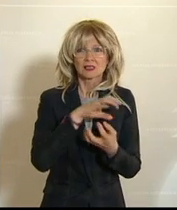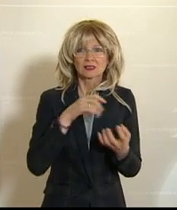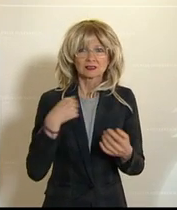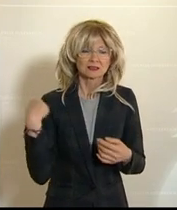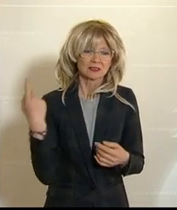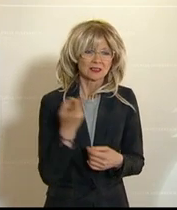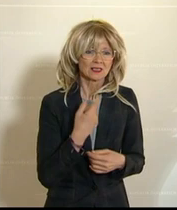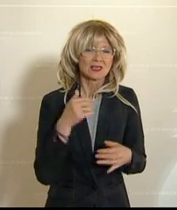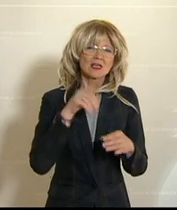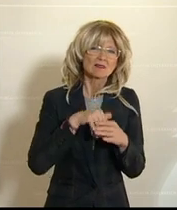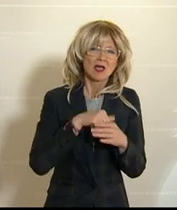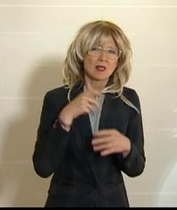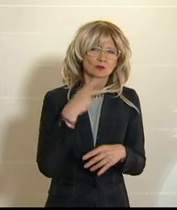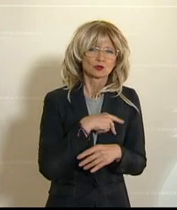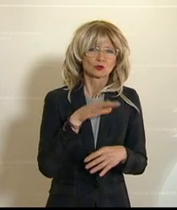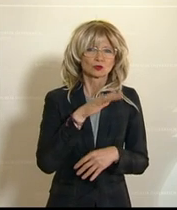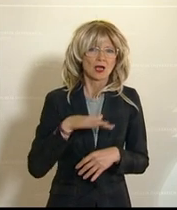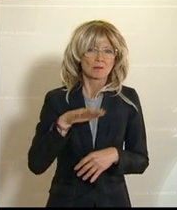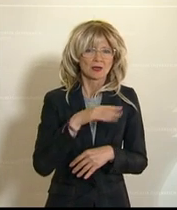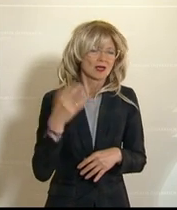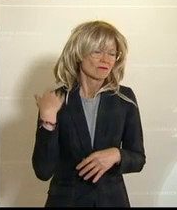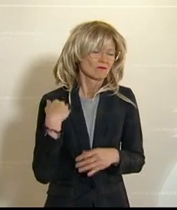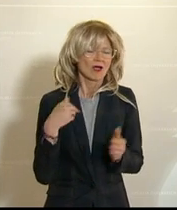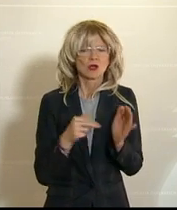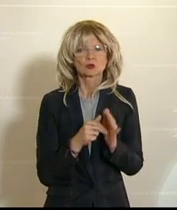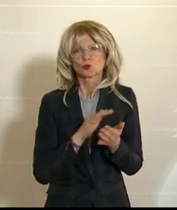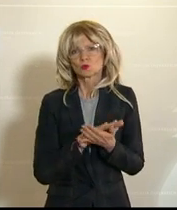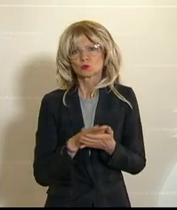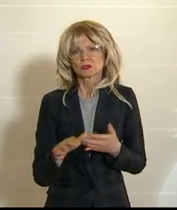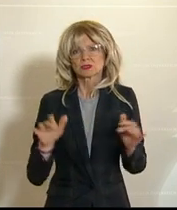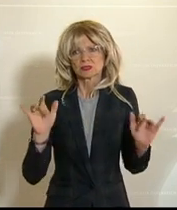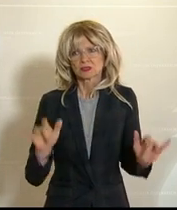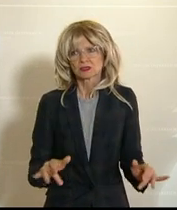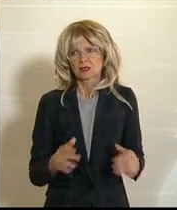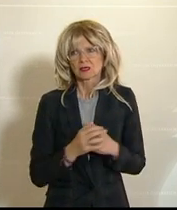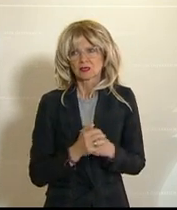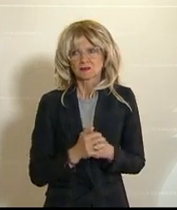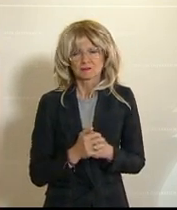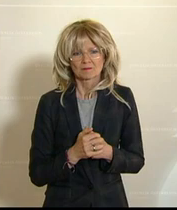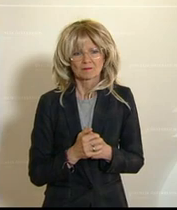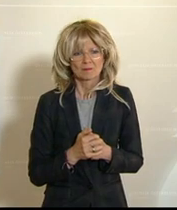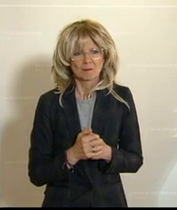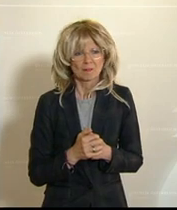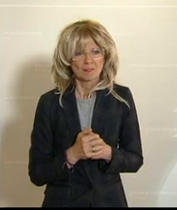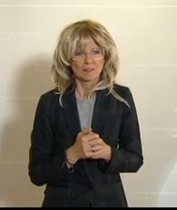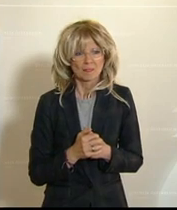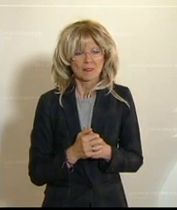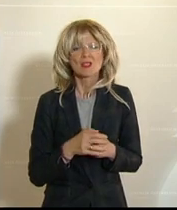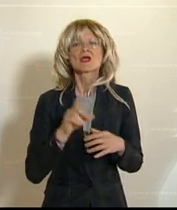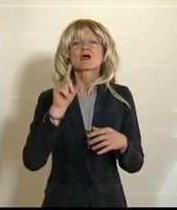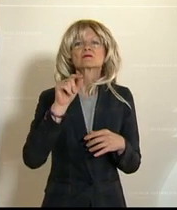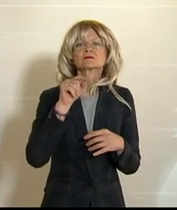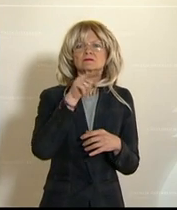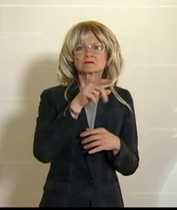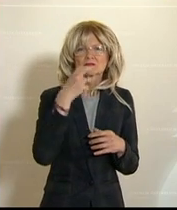eben, oder ich sehe nicht den Angstschweiß auf Ihrer Stirn. Sie sitzen recht locker da, Sie machen also weiter wie gehabt, Sie spielen